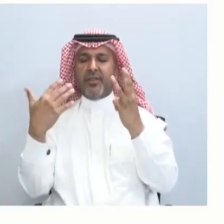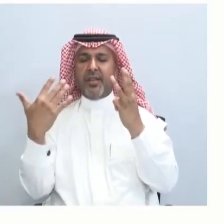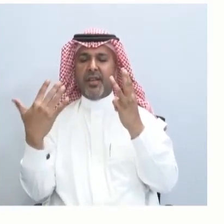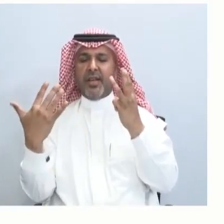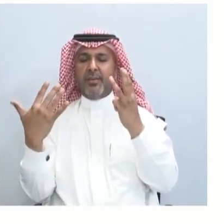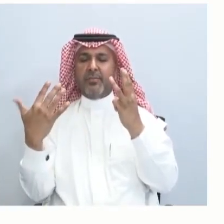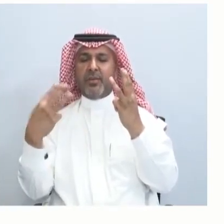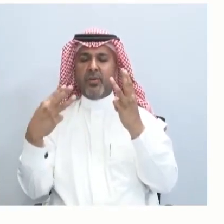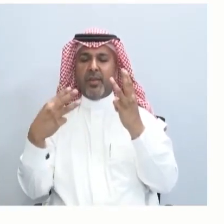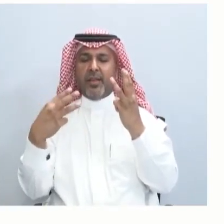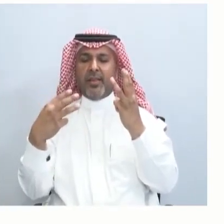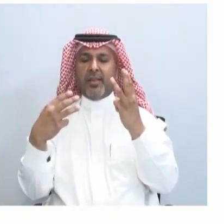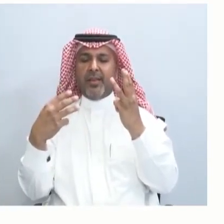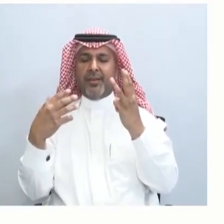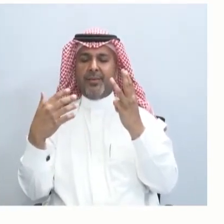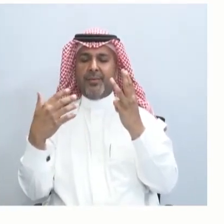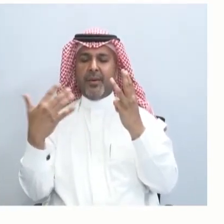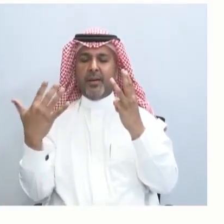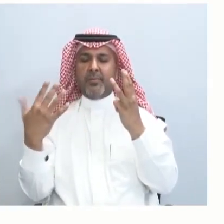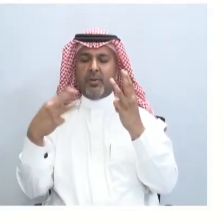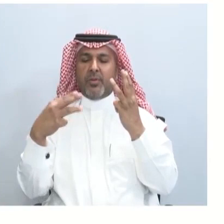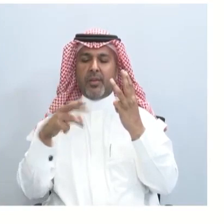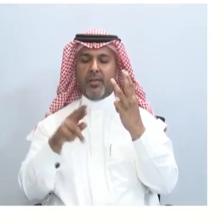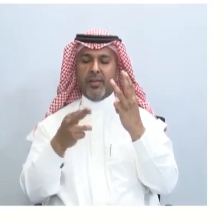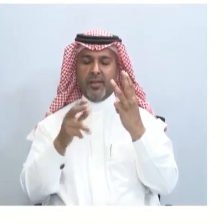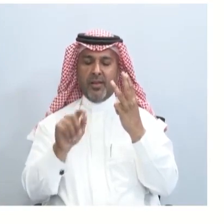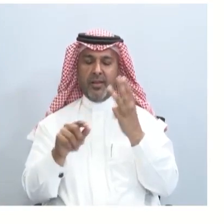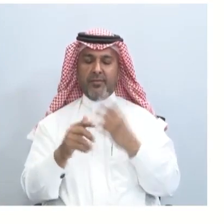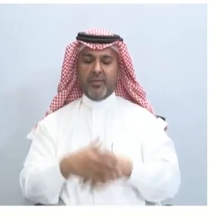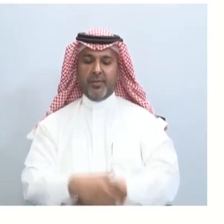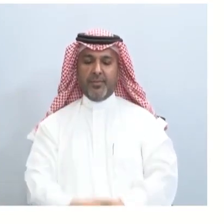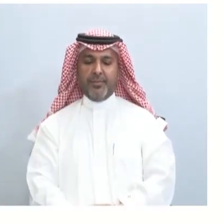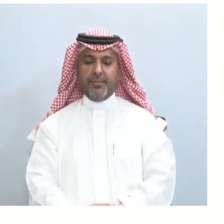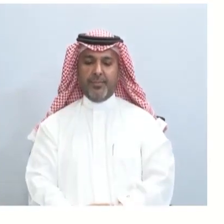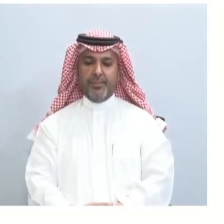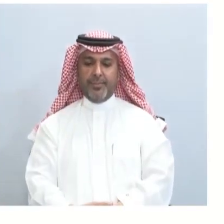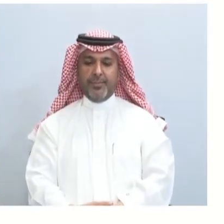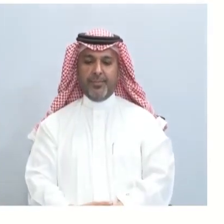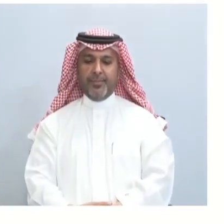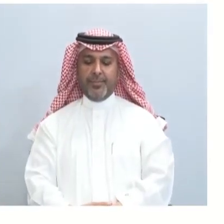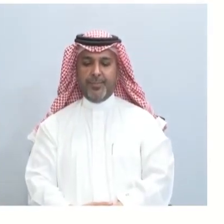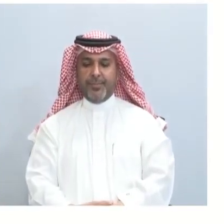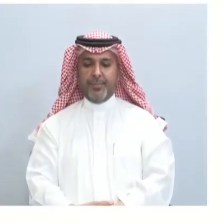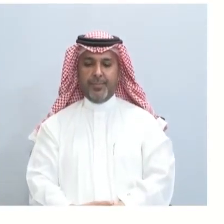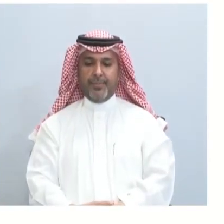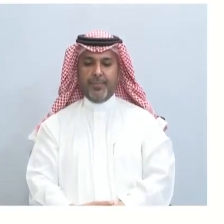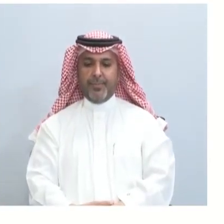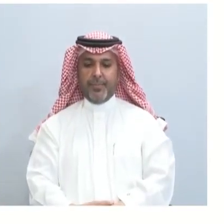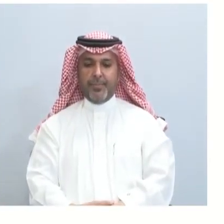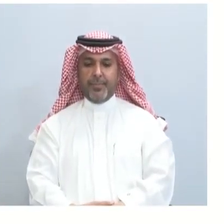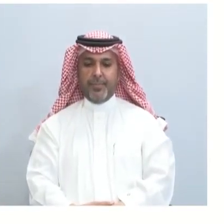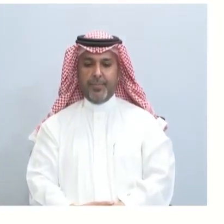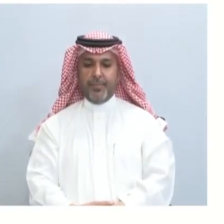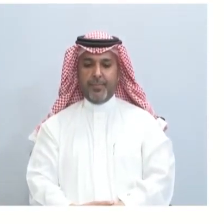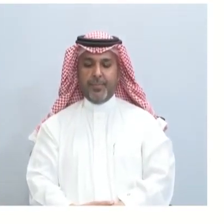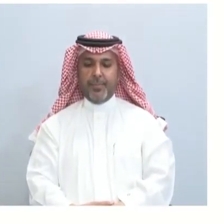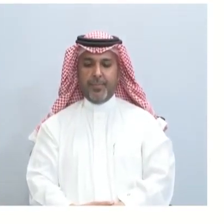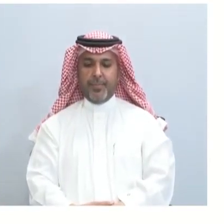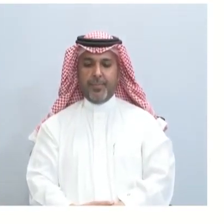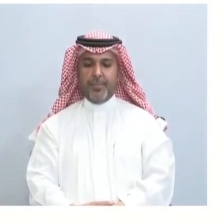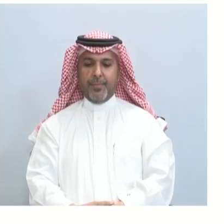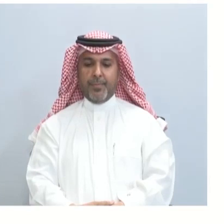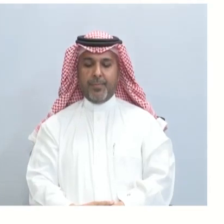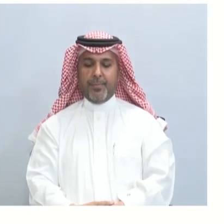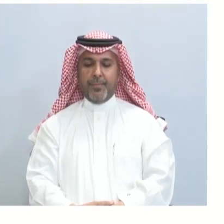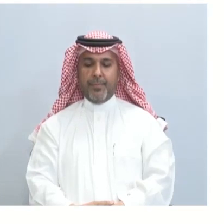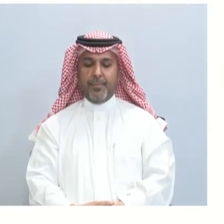هو ثلاثه وخمسه وثلاثين مرفوع للقوه اثنان الان نحسب حاصل الضرب نصف ضرب ثلاثه واربعه عشره بالمئه